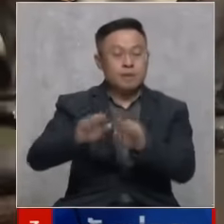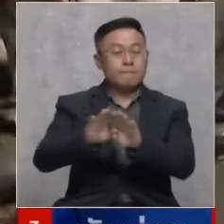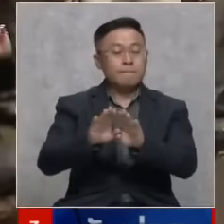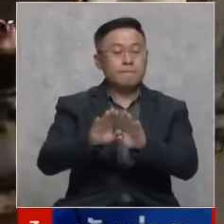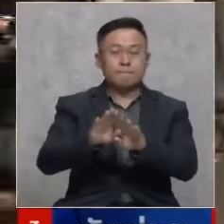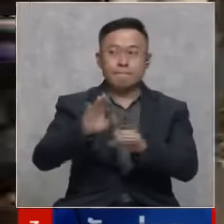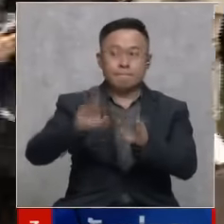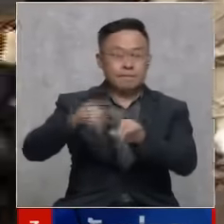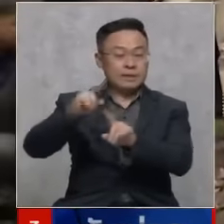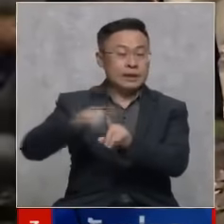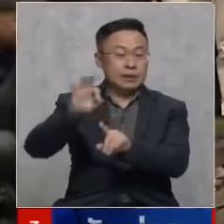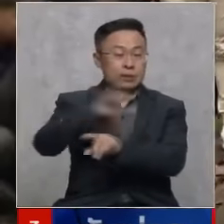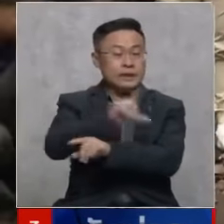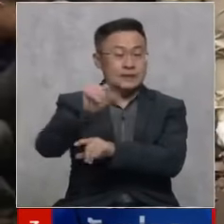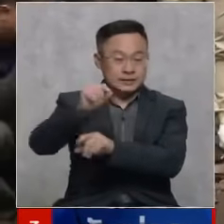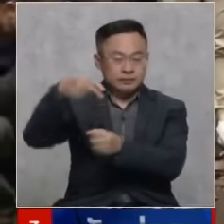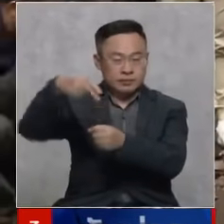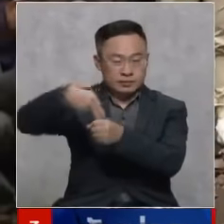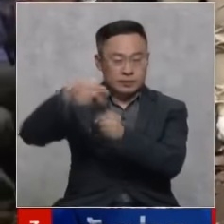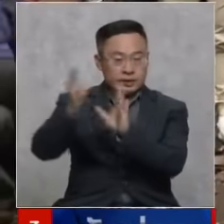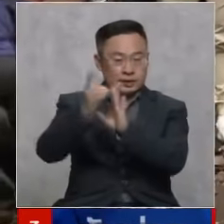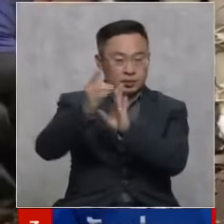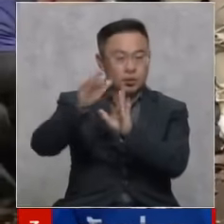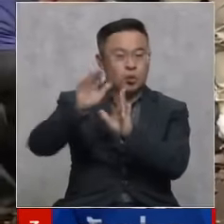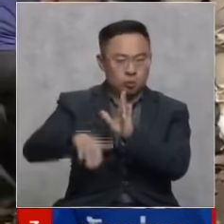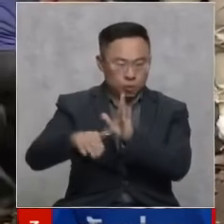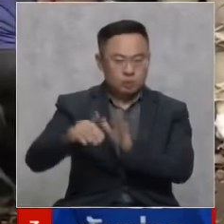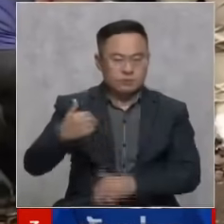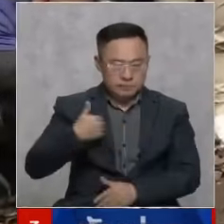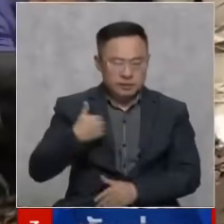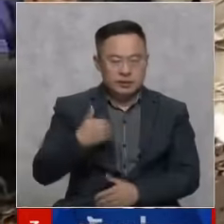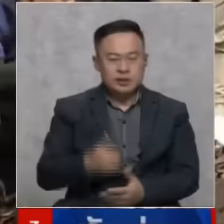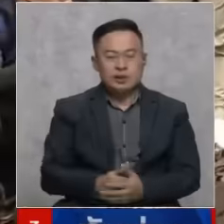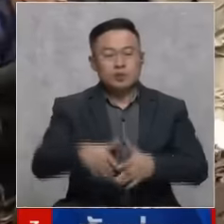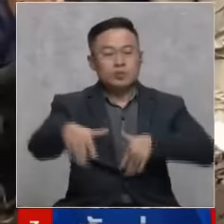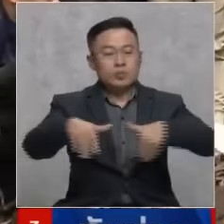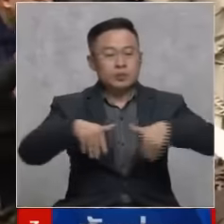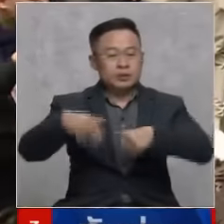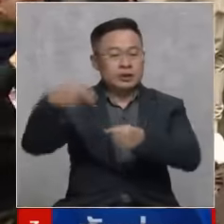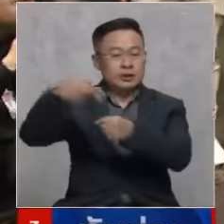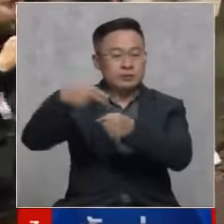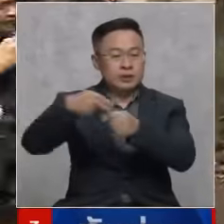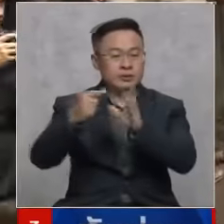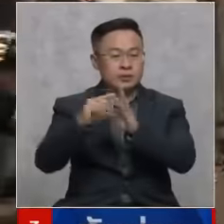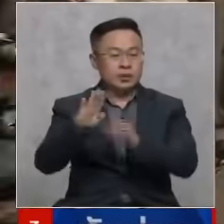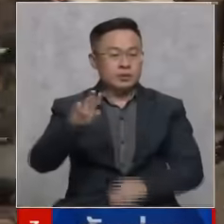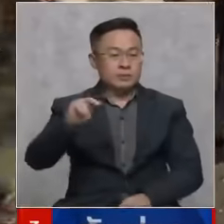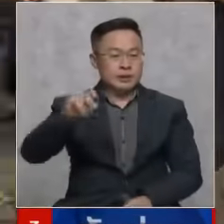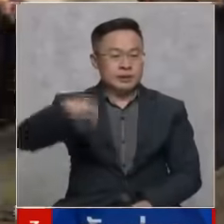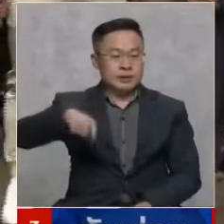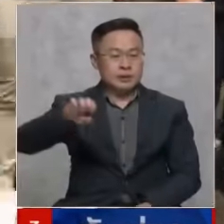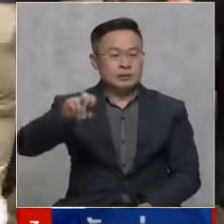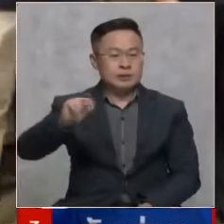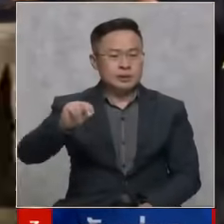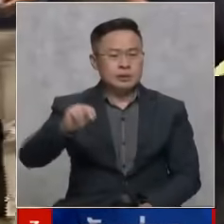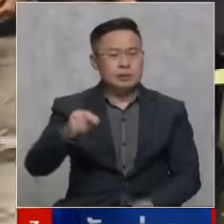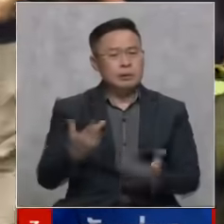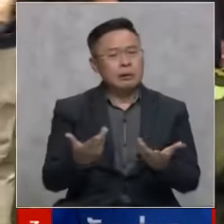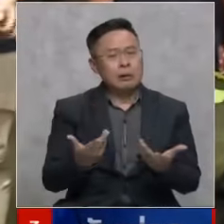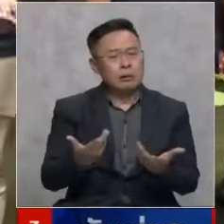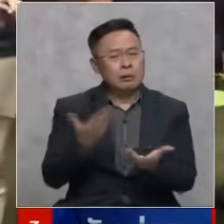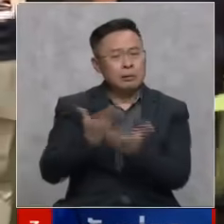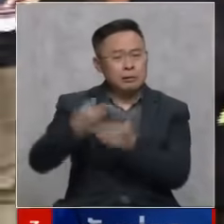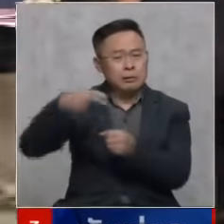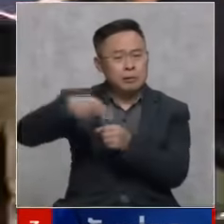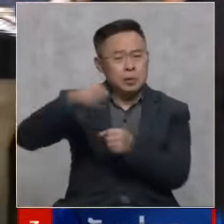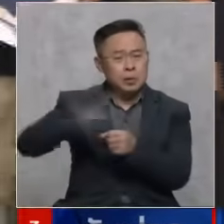น อยู่ในทิศทางที่ดีแล้วก็เลยมีคำถามราคาจากประชาชนที่เขาใช้น้ำมันเบนซินก็ถามว่าแล้วเบนซินมีสิทธิ์ไหมคะ